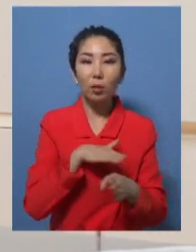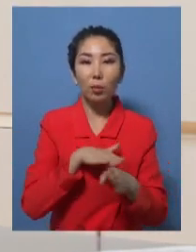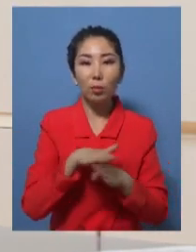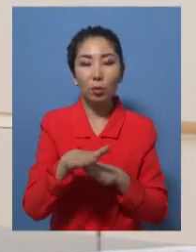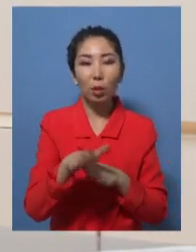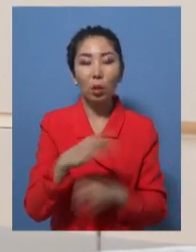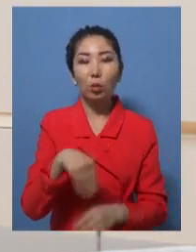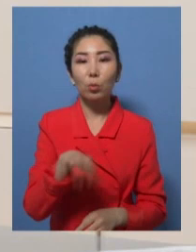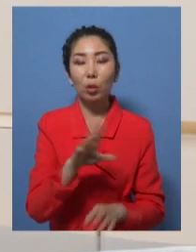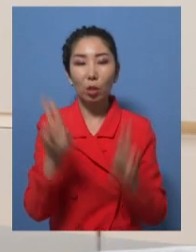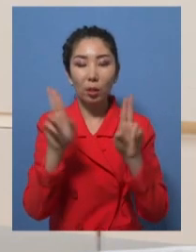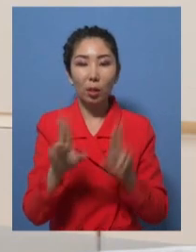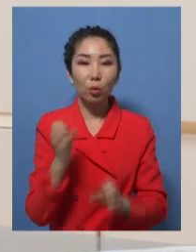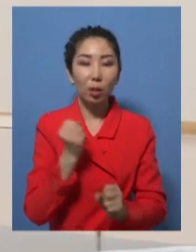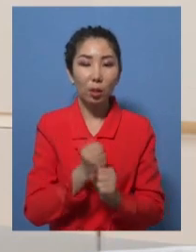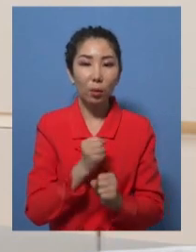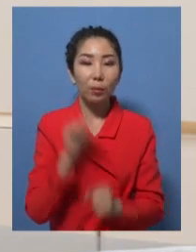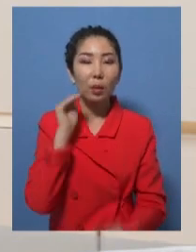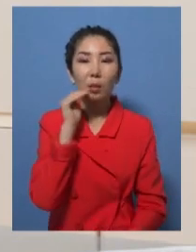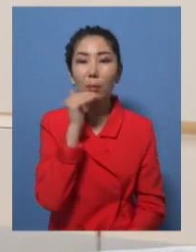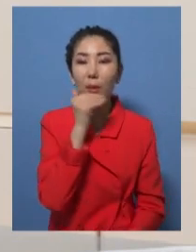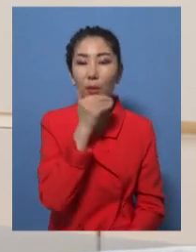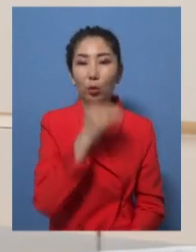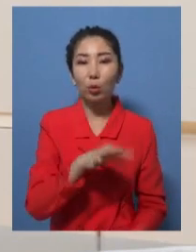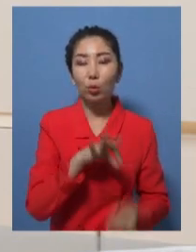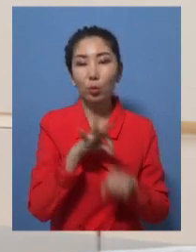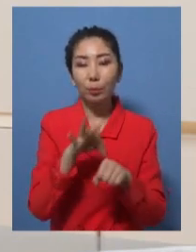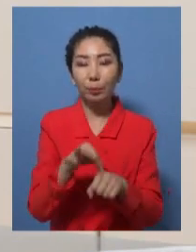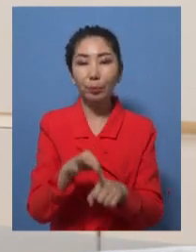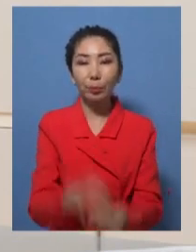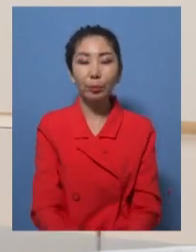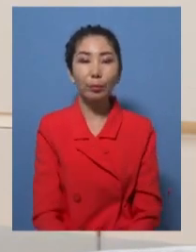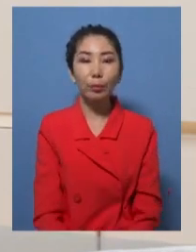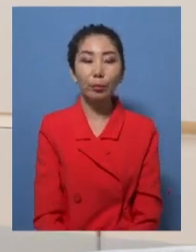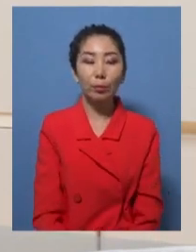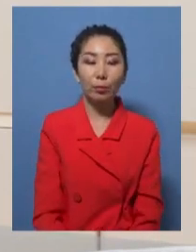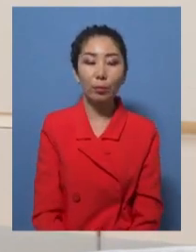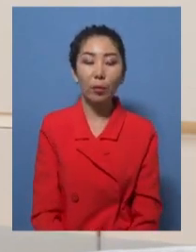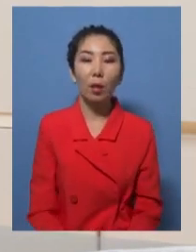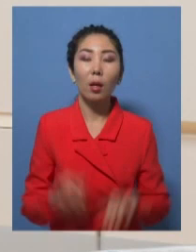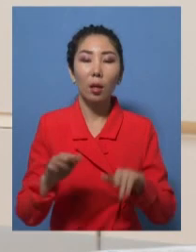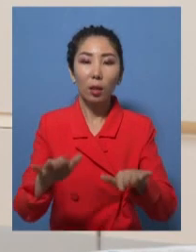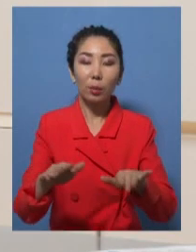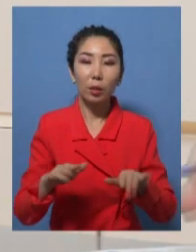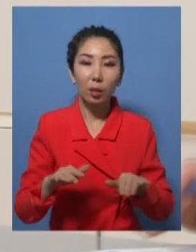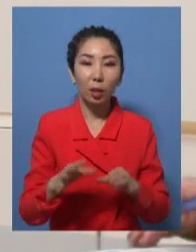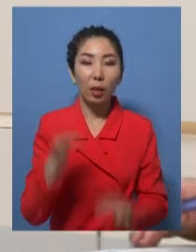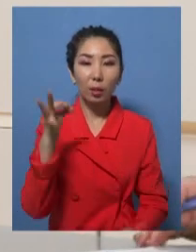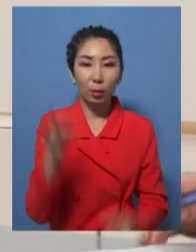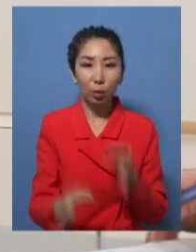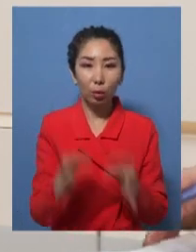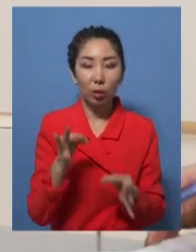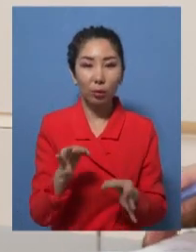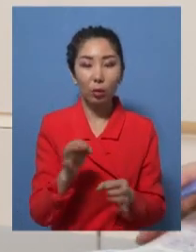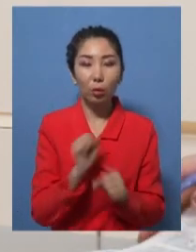оған сүйемелдеу жасау, сапалы жүргізілуін. Сонымен бірге қылмыстық процесте сотта азаматтардың конституциялық